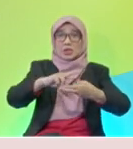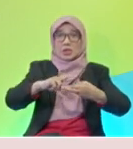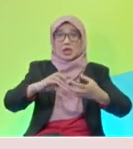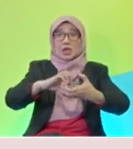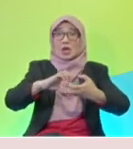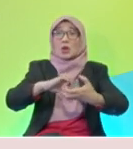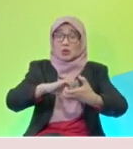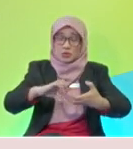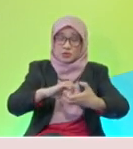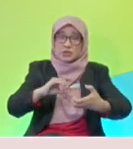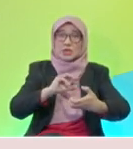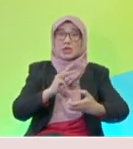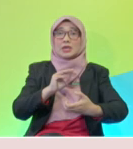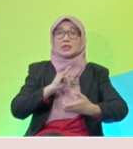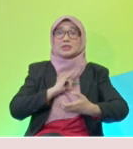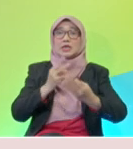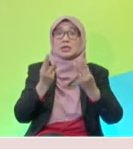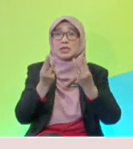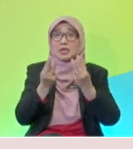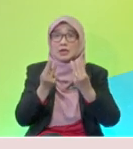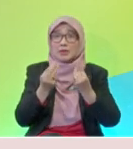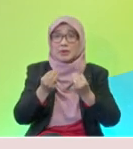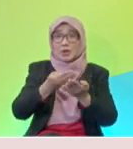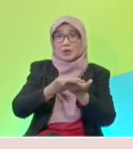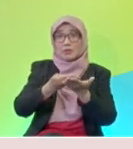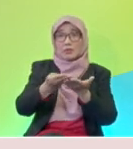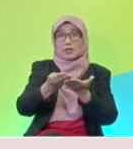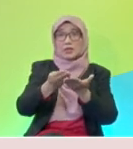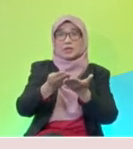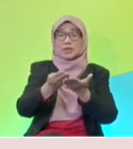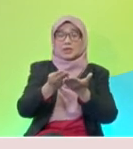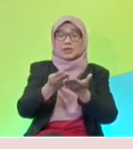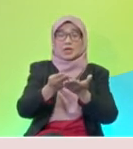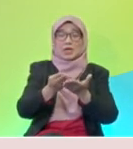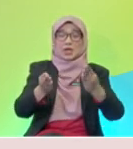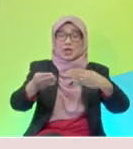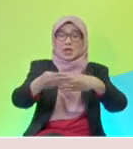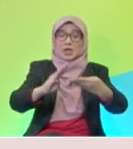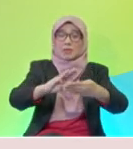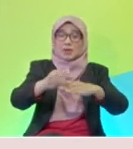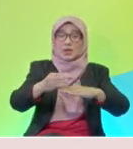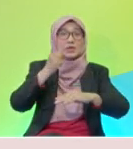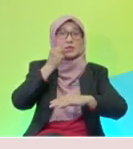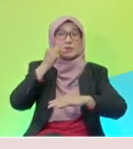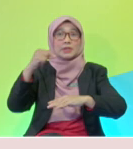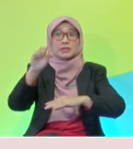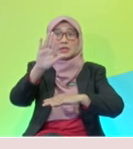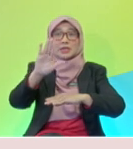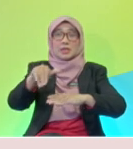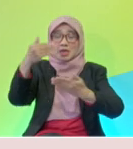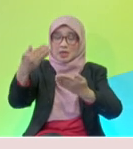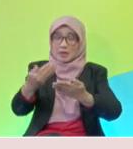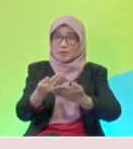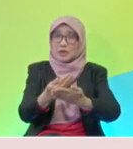mengap gitu simpanlah Baki Wang belanja Kamu setiap hari nanti kamu boleh beli bekas